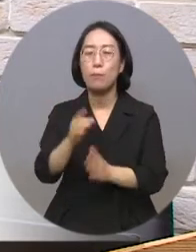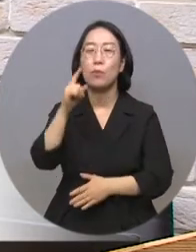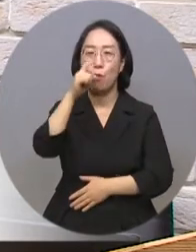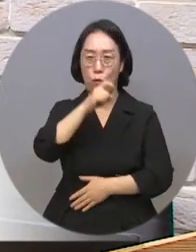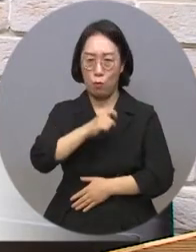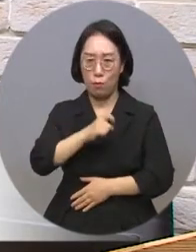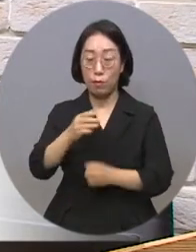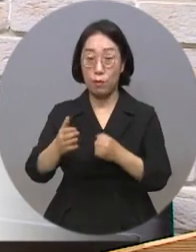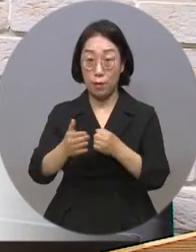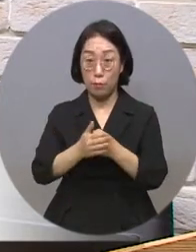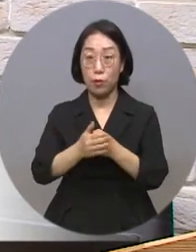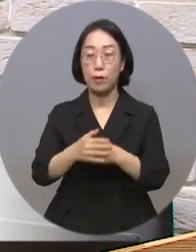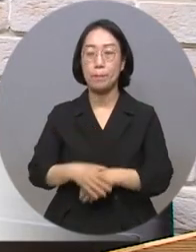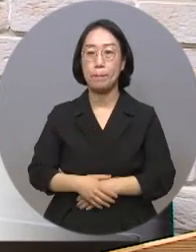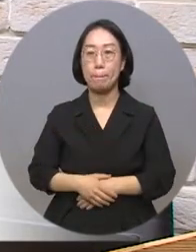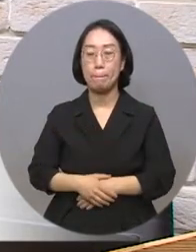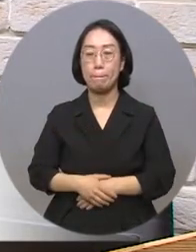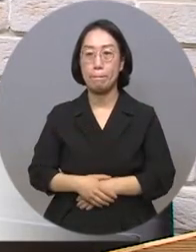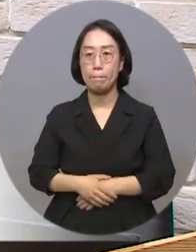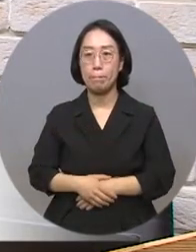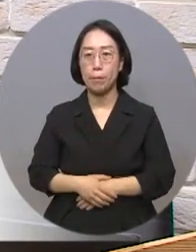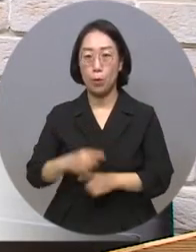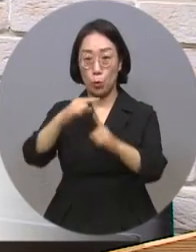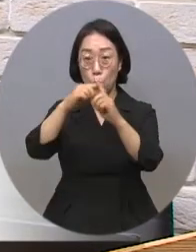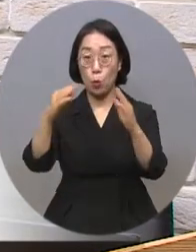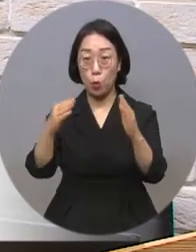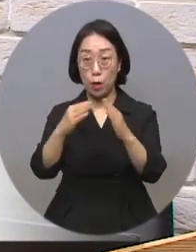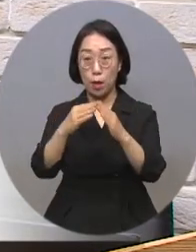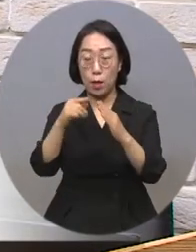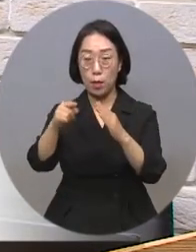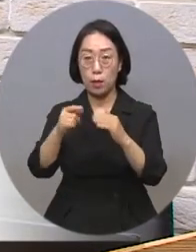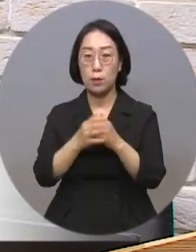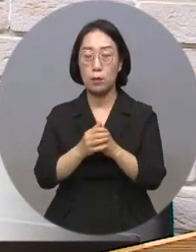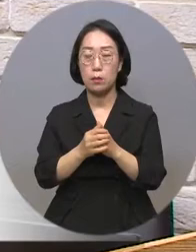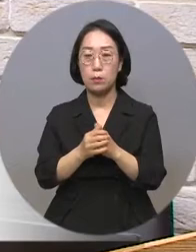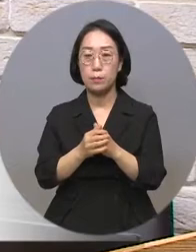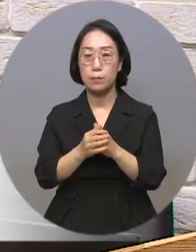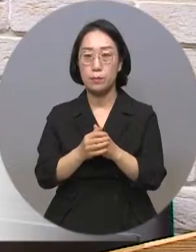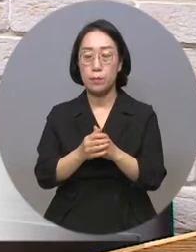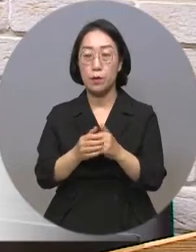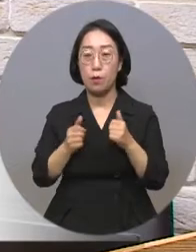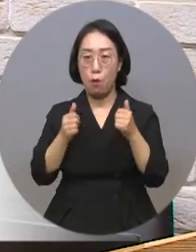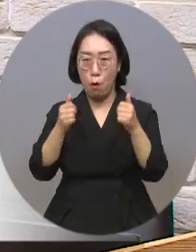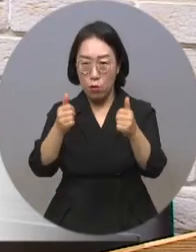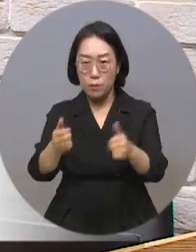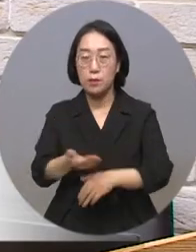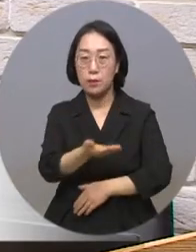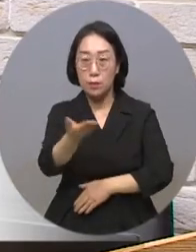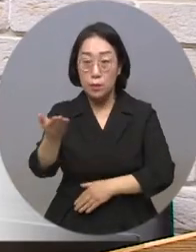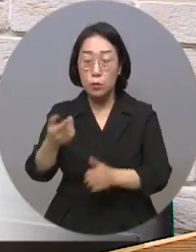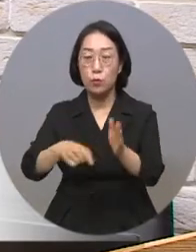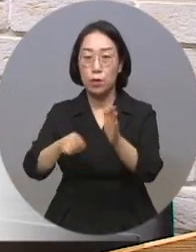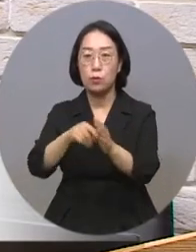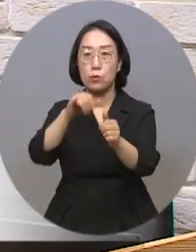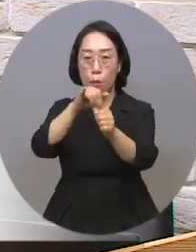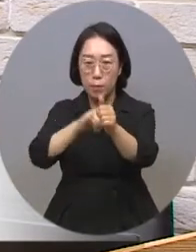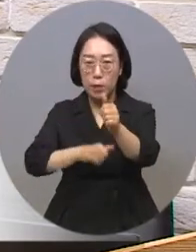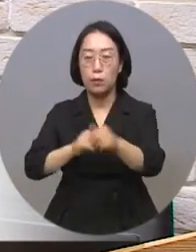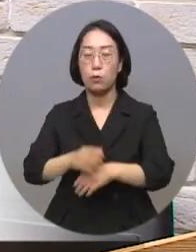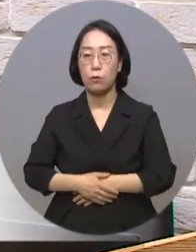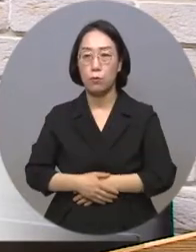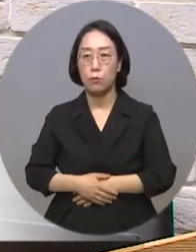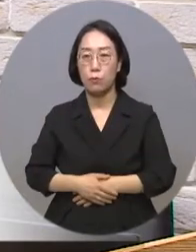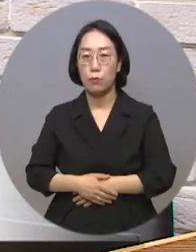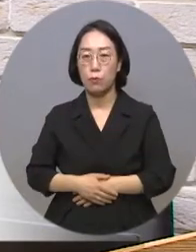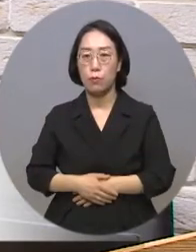생각으로 저는 이 교회를 열심히 이제 그들을 위해서 섬기는 것.